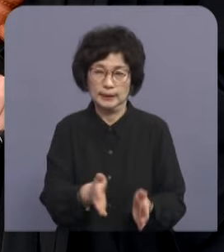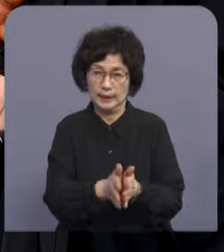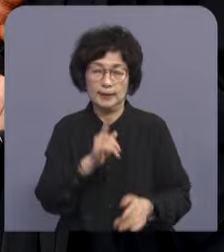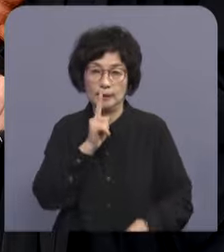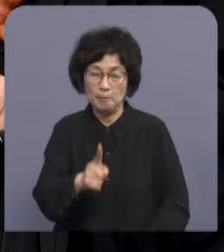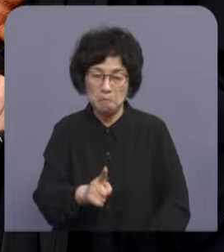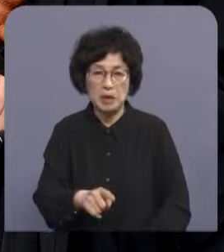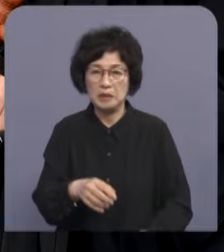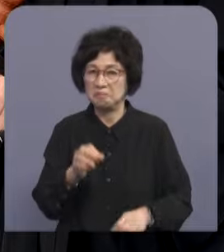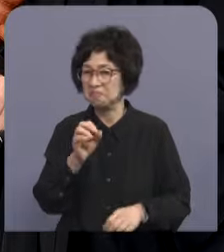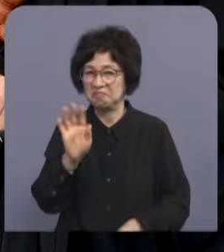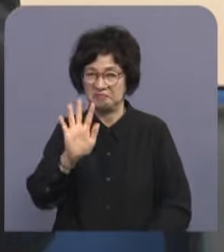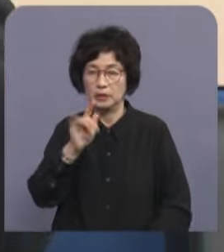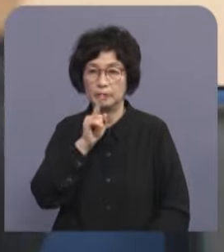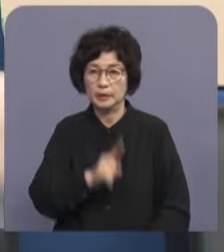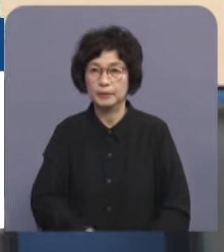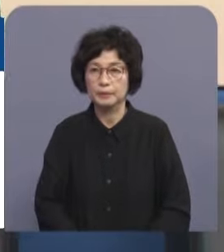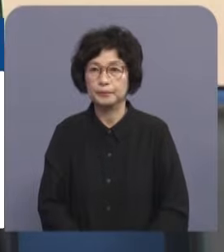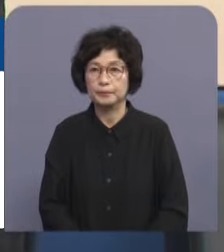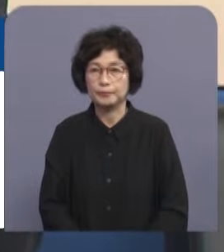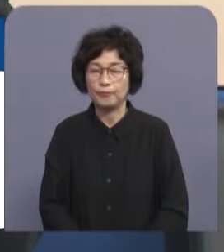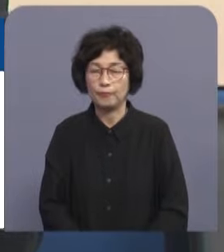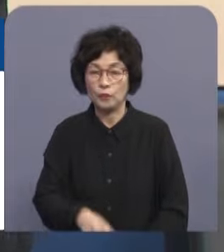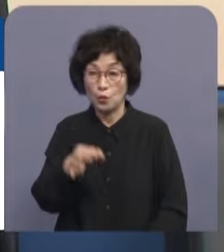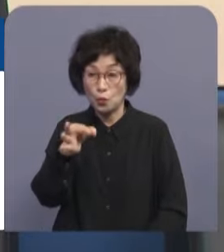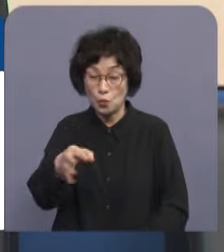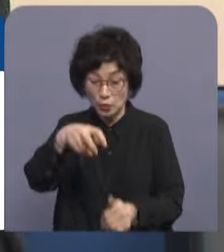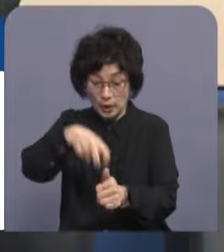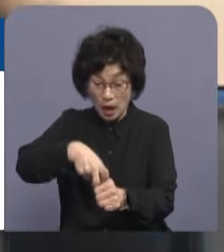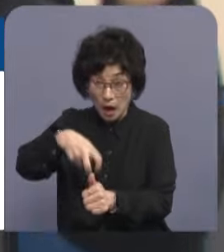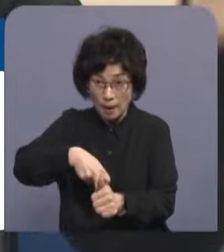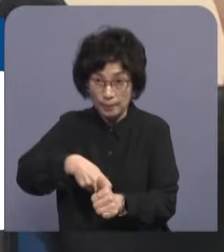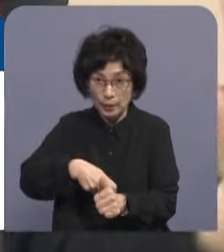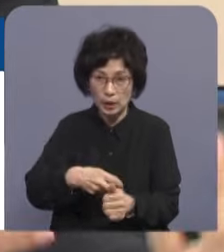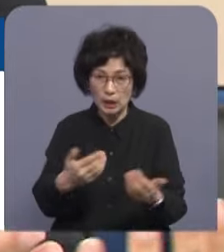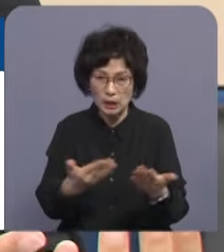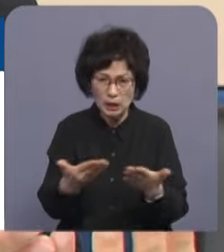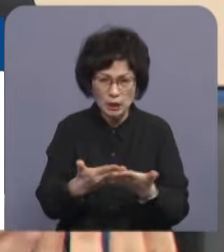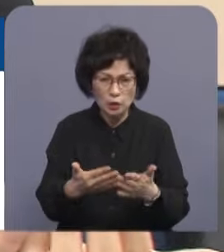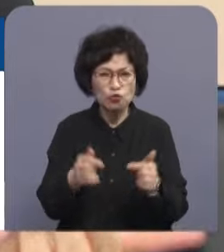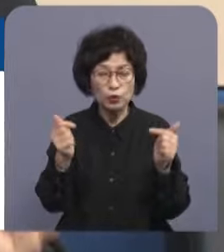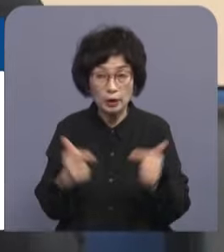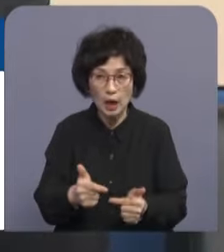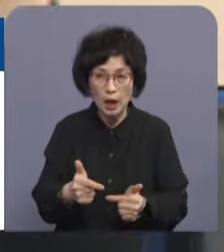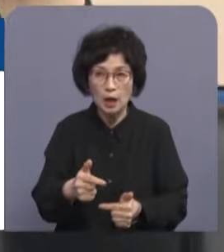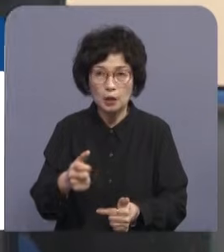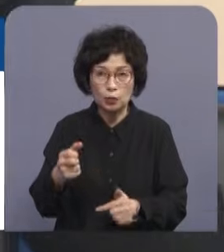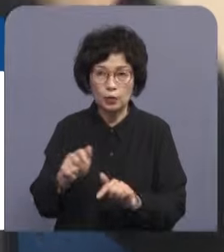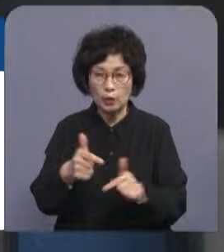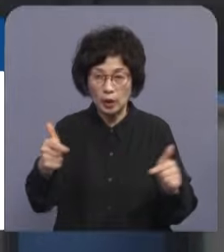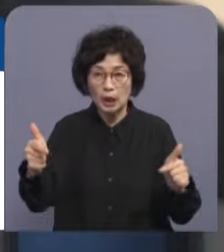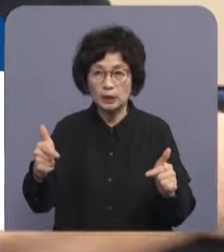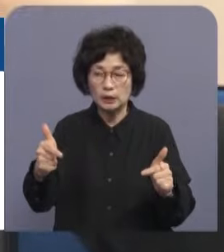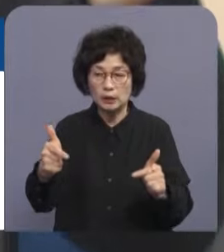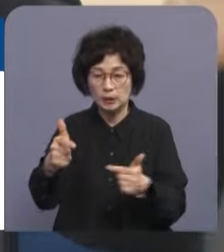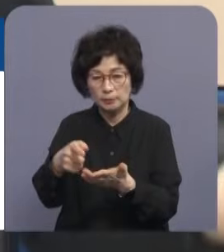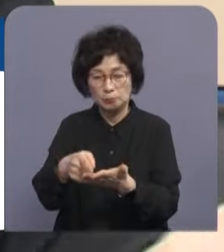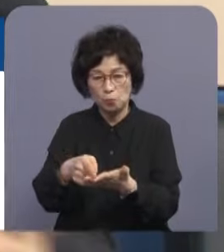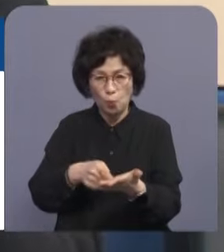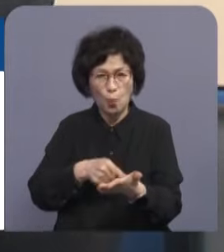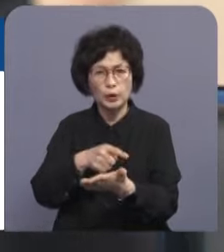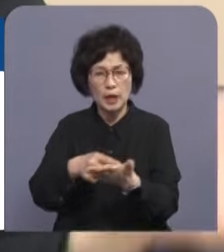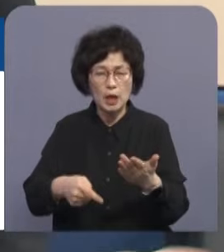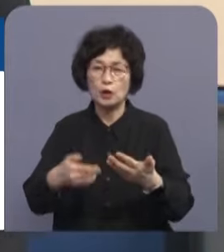인정하지 않았습니다이 임금 삭감된 것만큼 업무량이 줄었지 여러가지 이제 그 회사의 대상